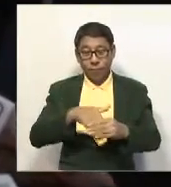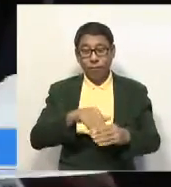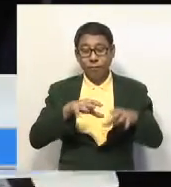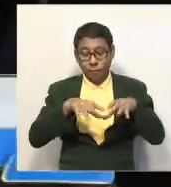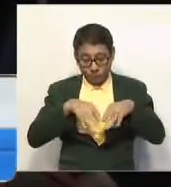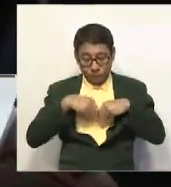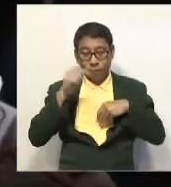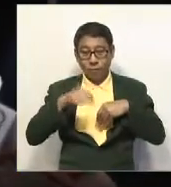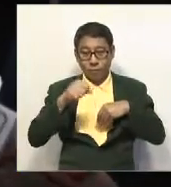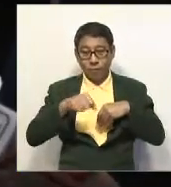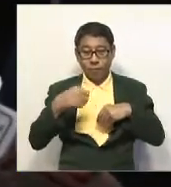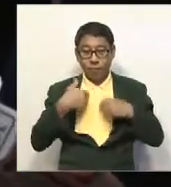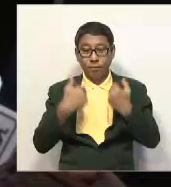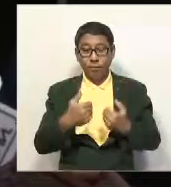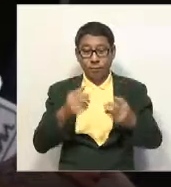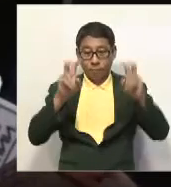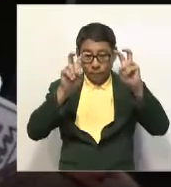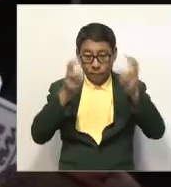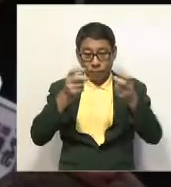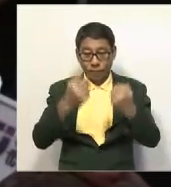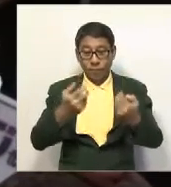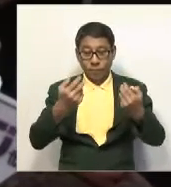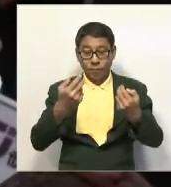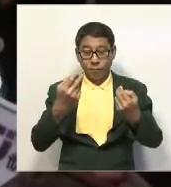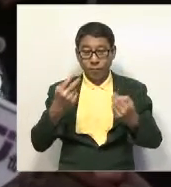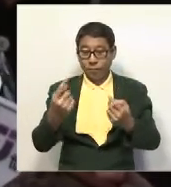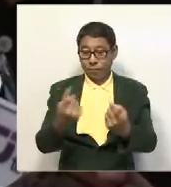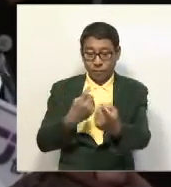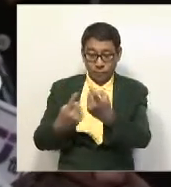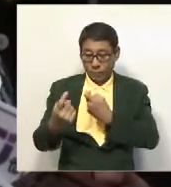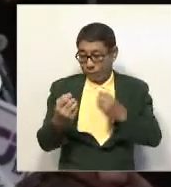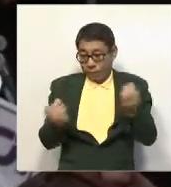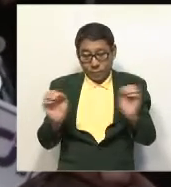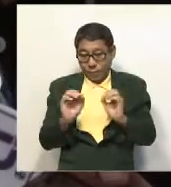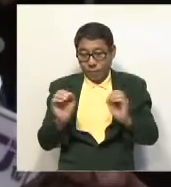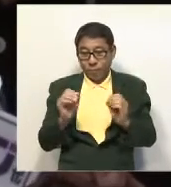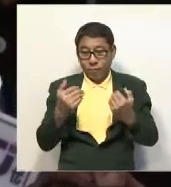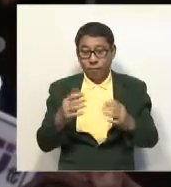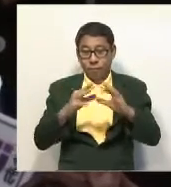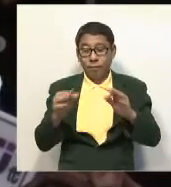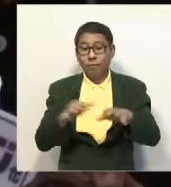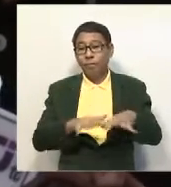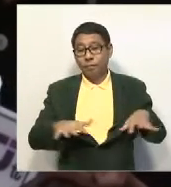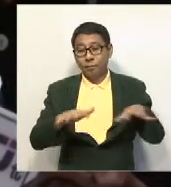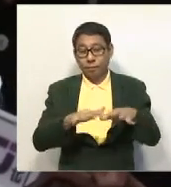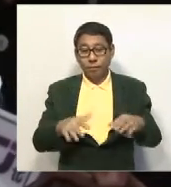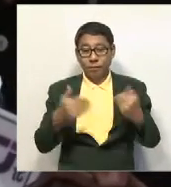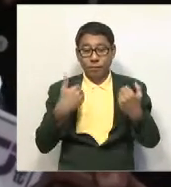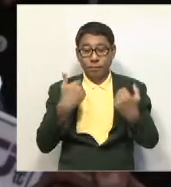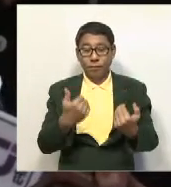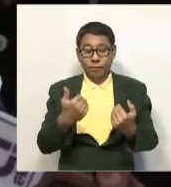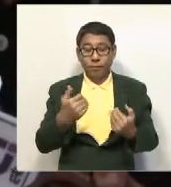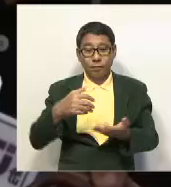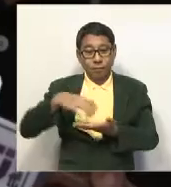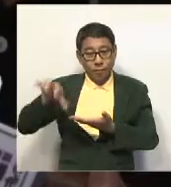ใช่ไหมเรื่องสำคัญเรื่องแรกเลย มันเป็นประเด็นที่ท่านเขาไม่ถามเลยนะฮะเรื่องแต่ละมันเป็นเรื่องปกติ